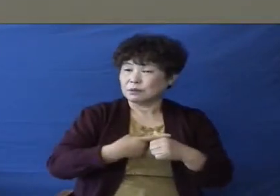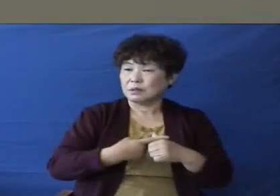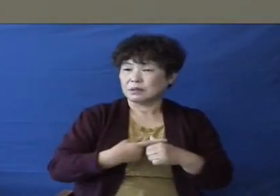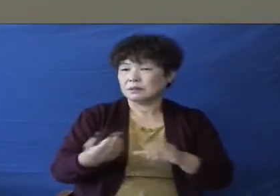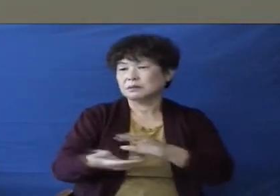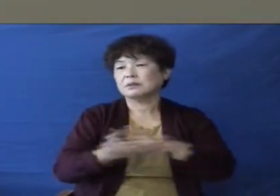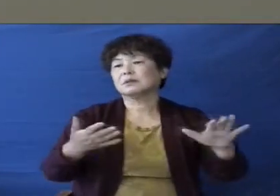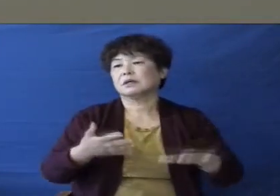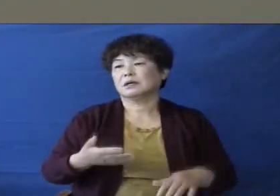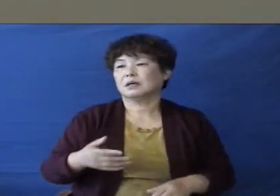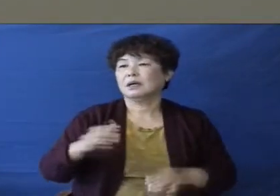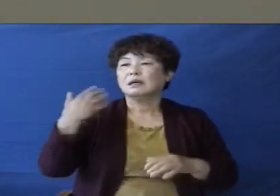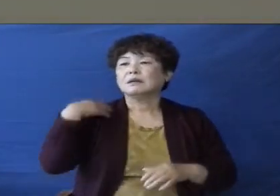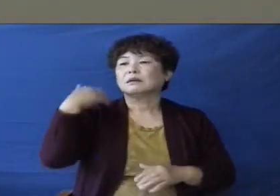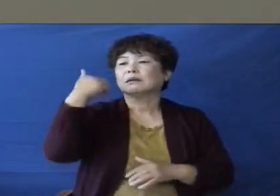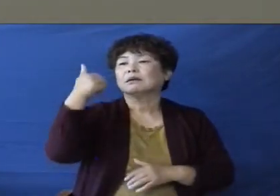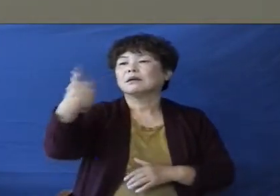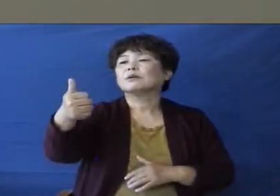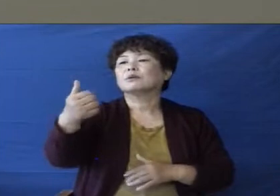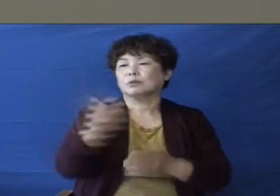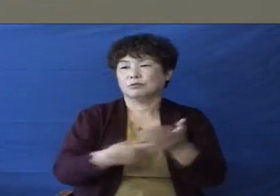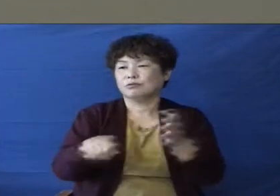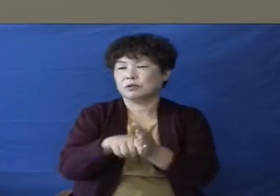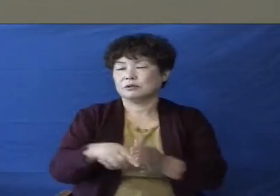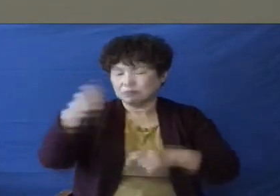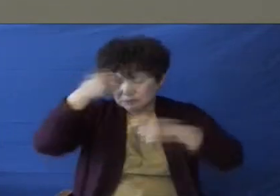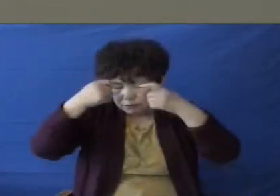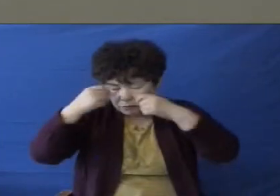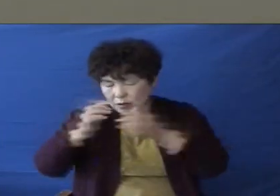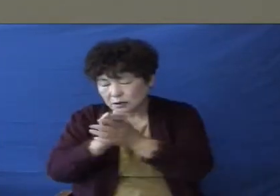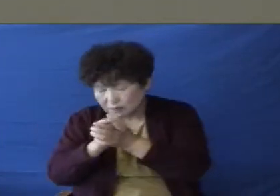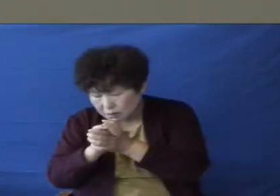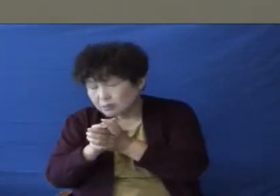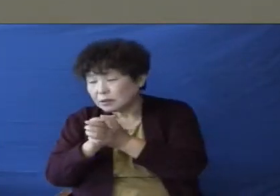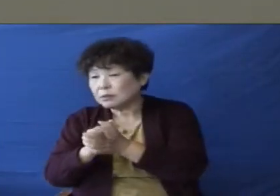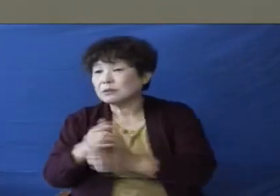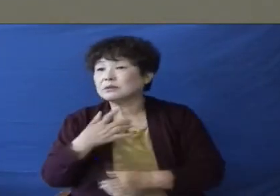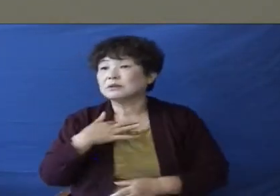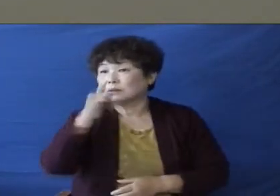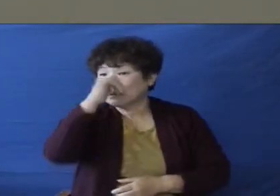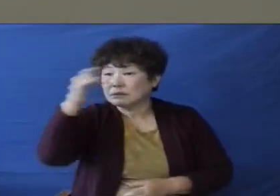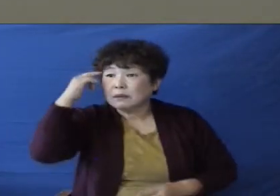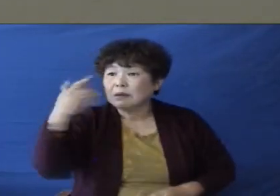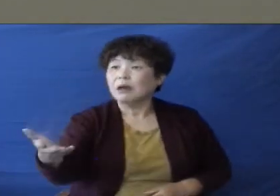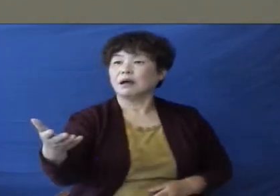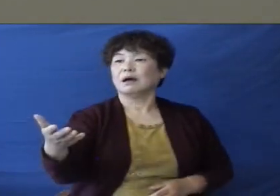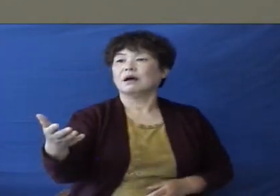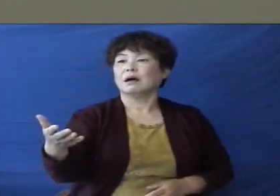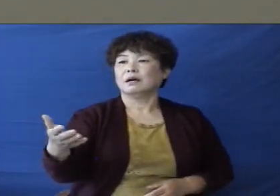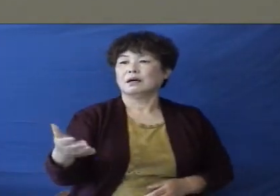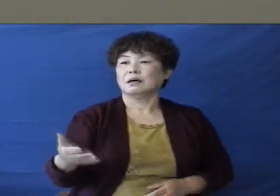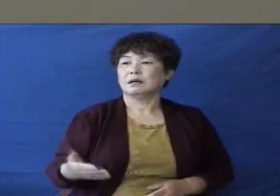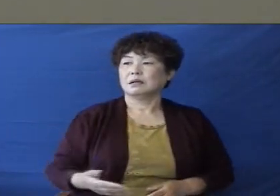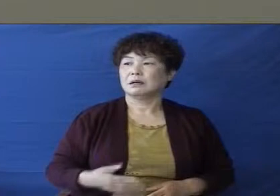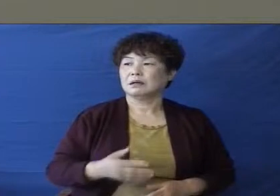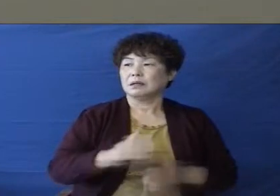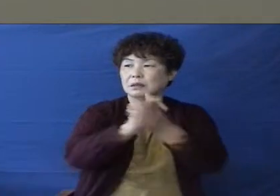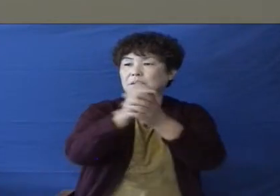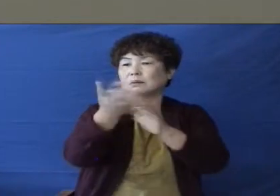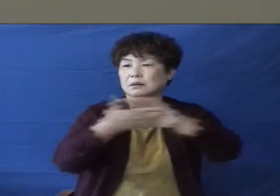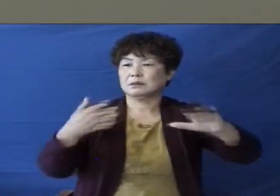눈물 한번 흘려 봤냐 큰 양 뒤에서 얘기하고 욕하기 바쁘고 서로마 국장 맞는다고 즐거워 하기